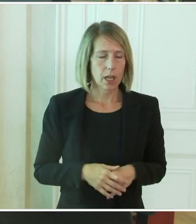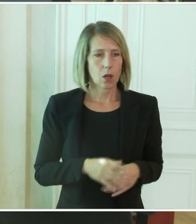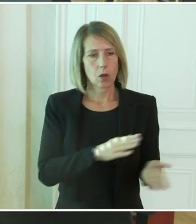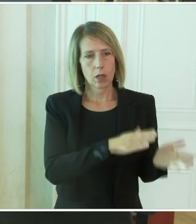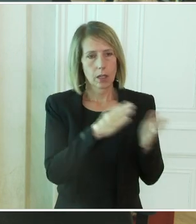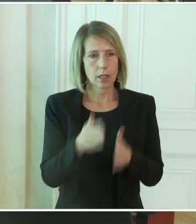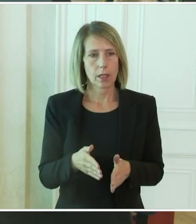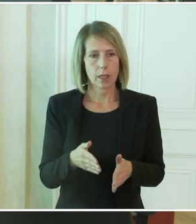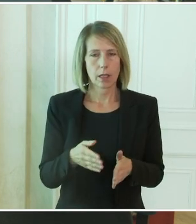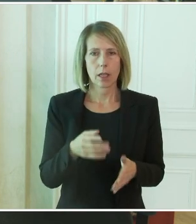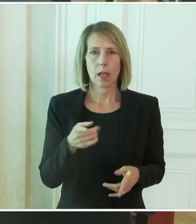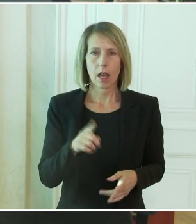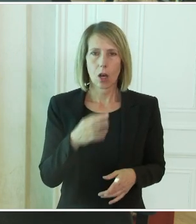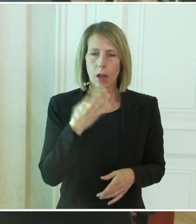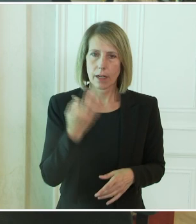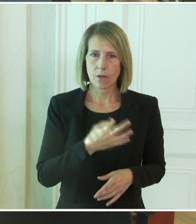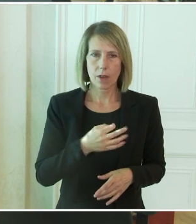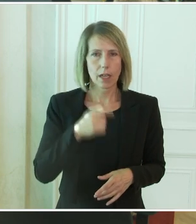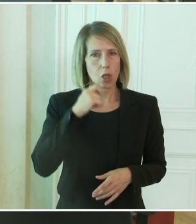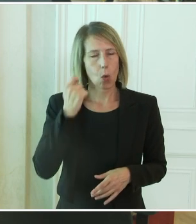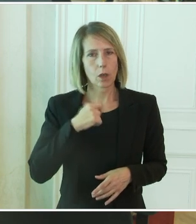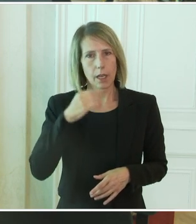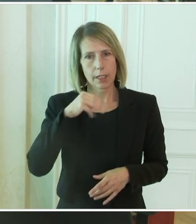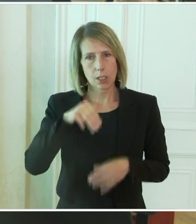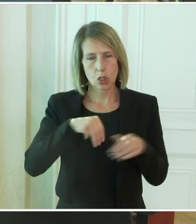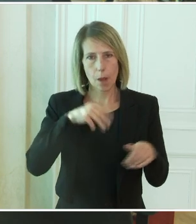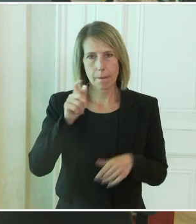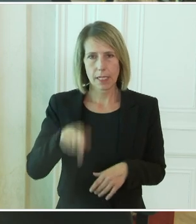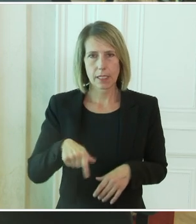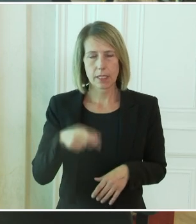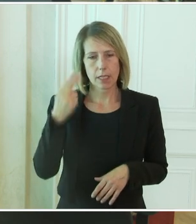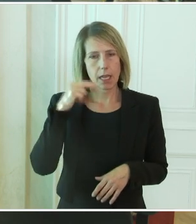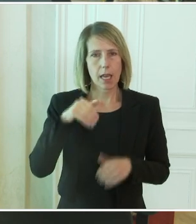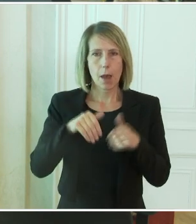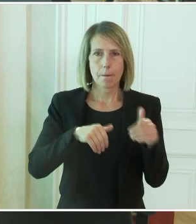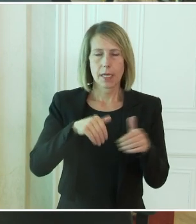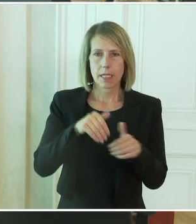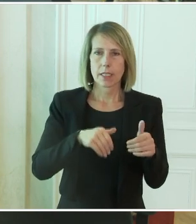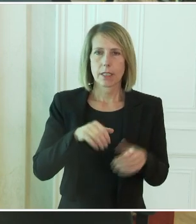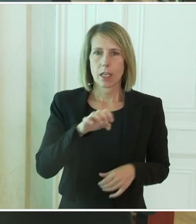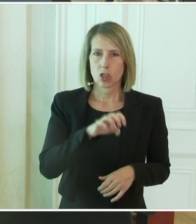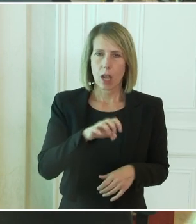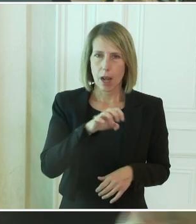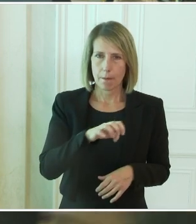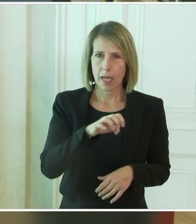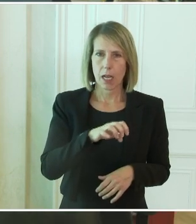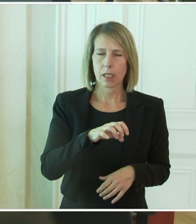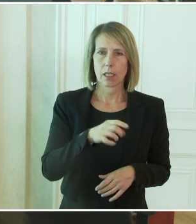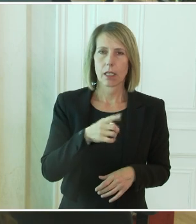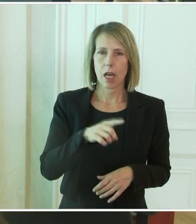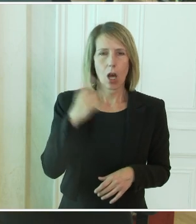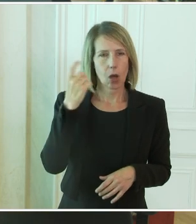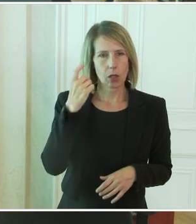Олександр Шаленберг. Ich habe auch eine Frage an den ukrainischen Minister. Herr Minister Schallenberg hat gemeint, vielleicht gibt